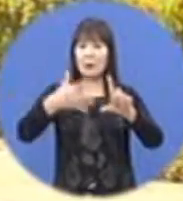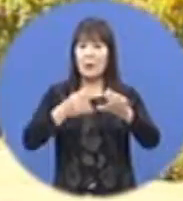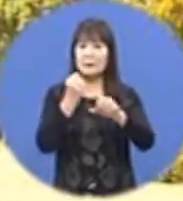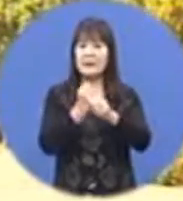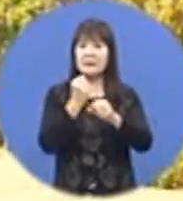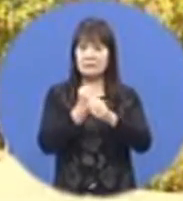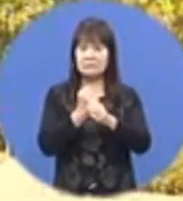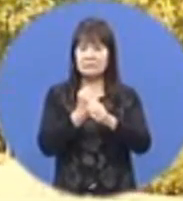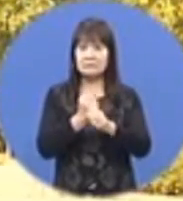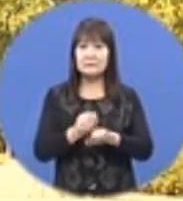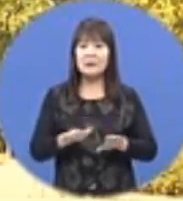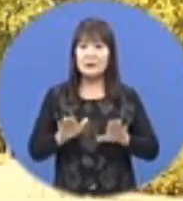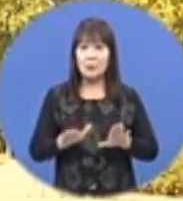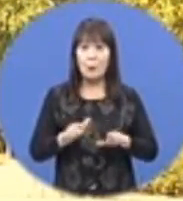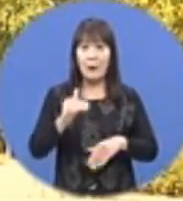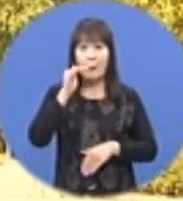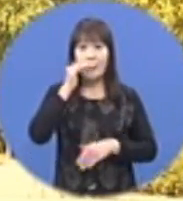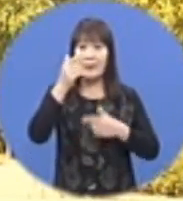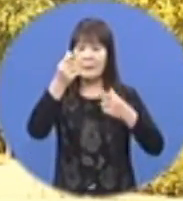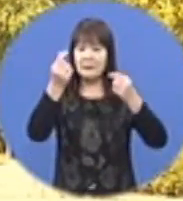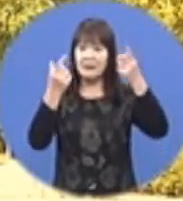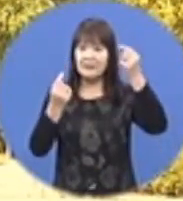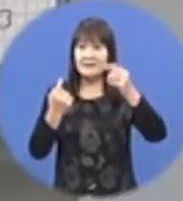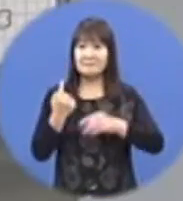和歌山大学にやってきました。